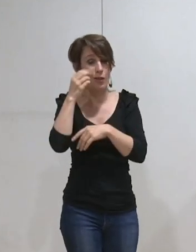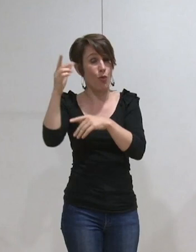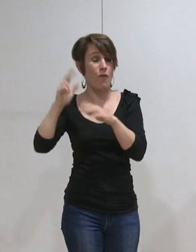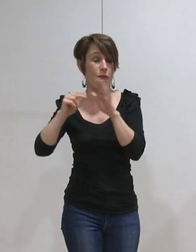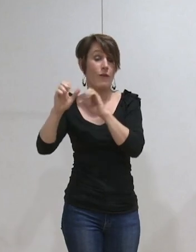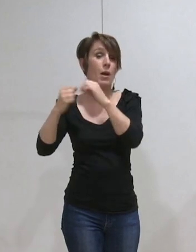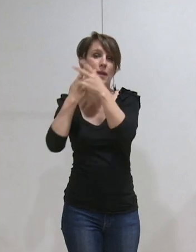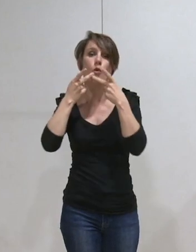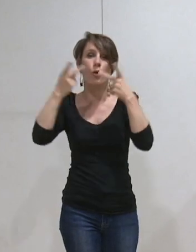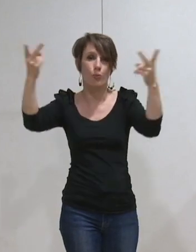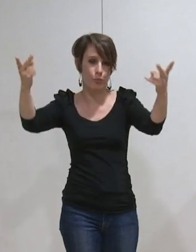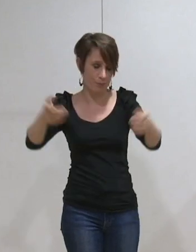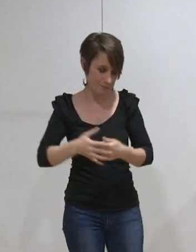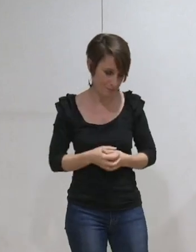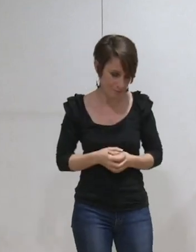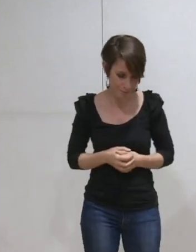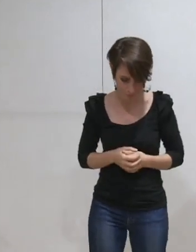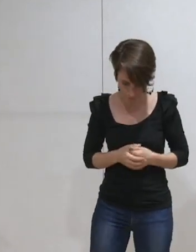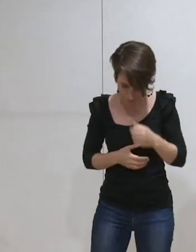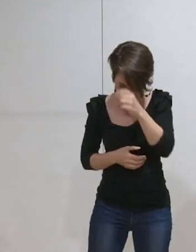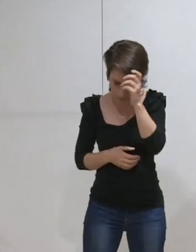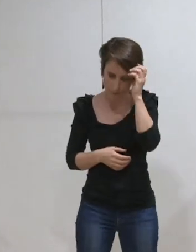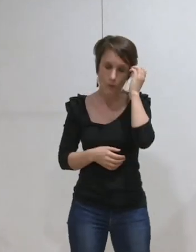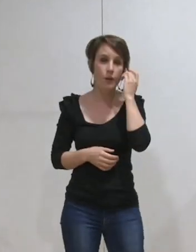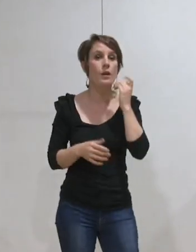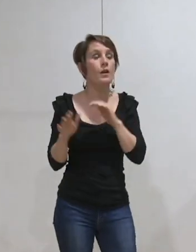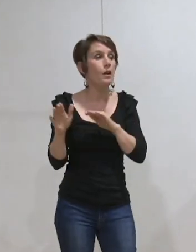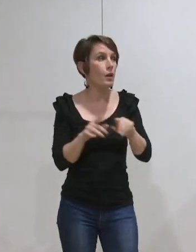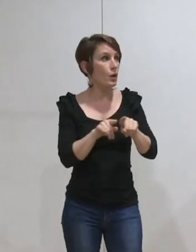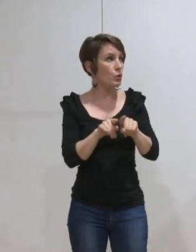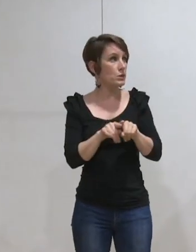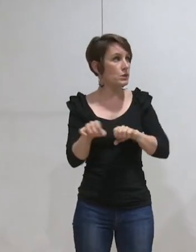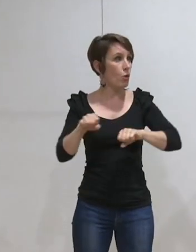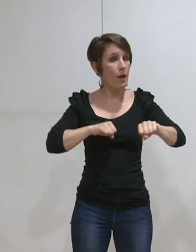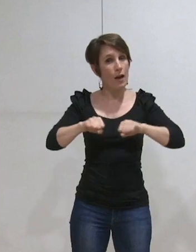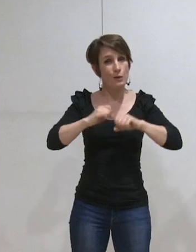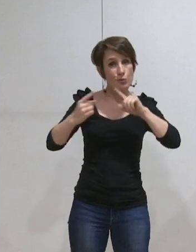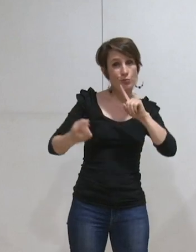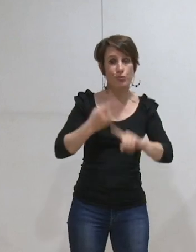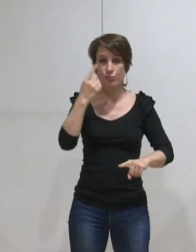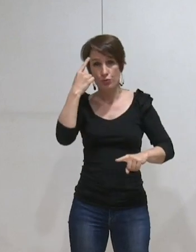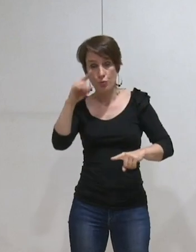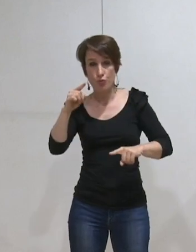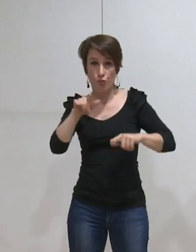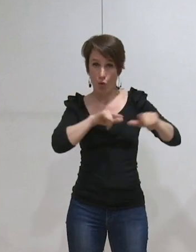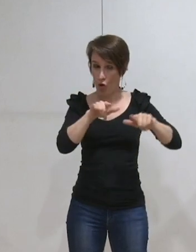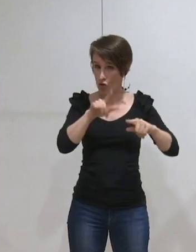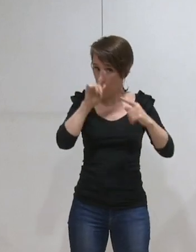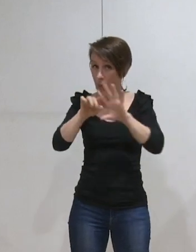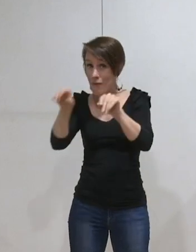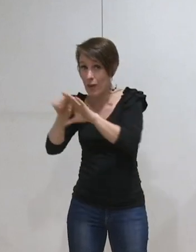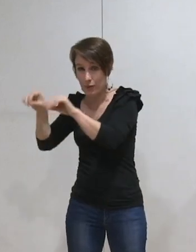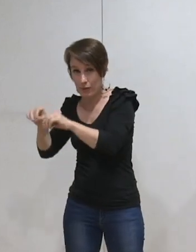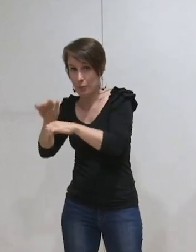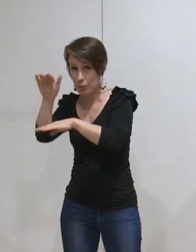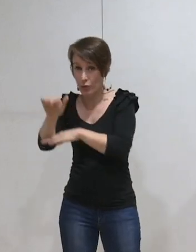métropole enfin ces actions sont essentielles non seulement pour le logement des ménages mais aussi pour préserver l'emploi